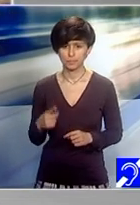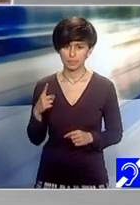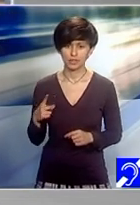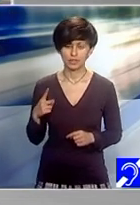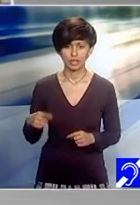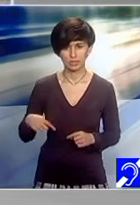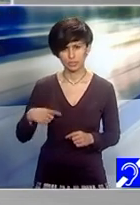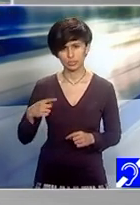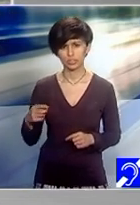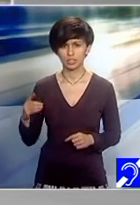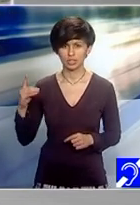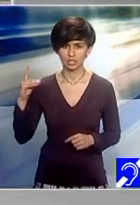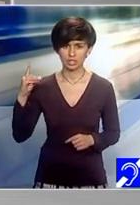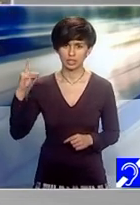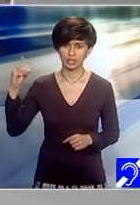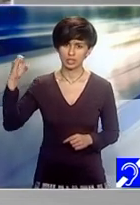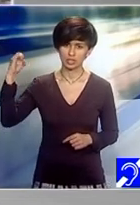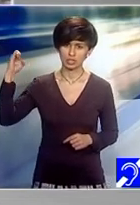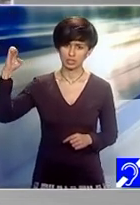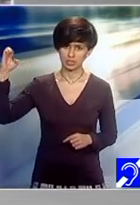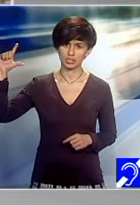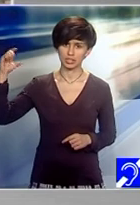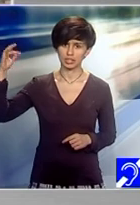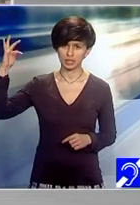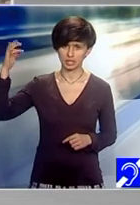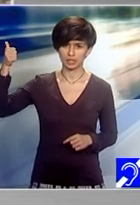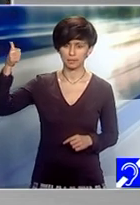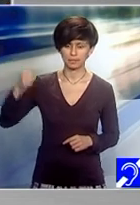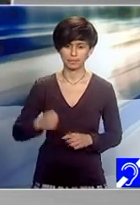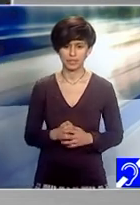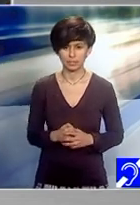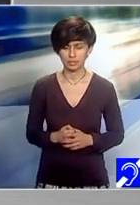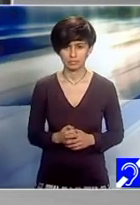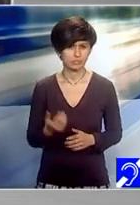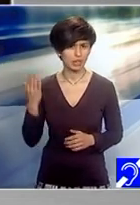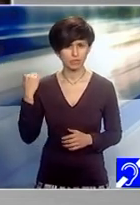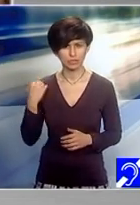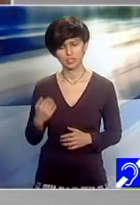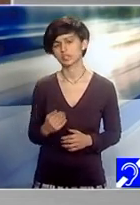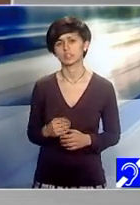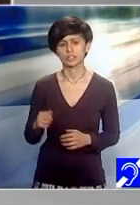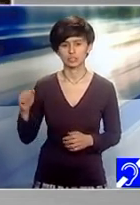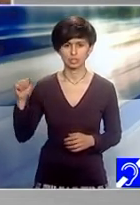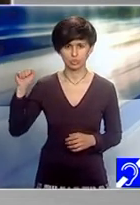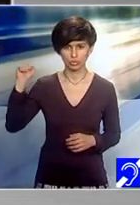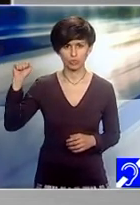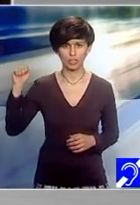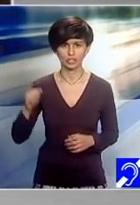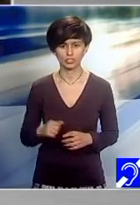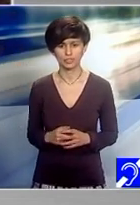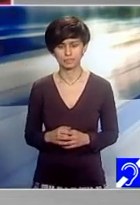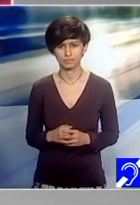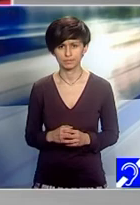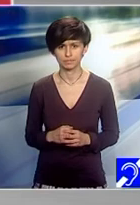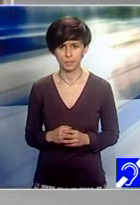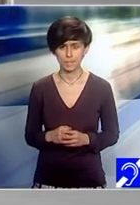fost inclusiv în Delta Dunării, la Lipoveni, am fost la etnia slovacă de pe granița de vest, am fost la etnia din